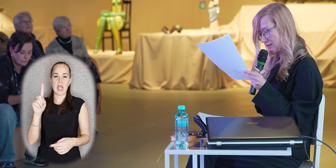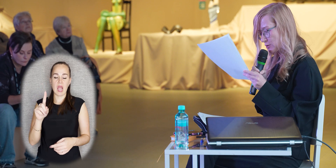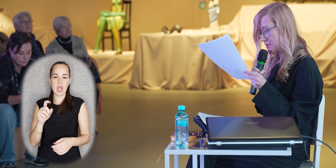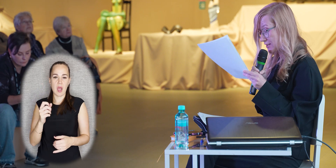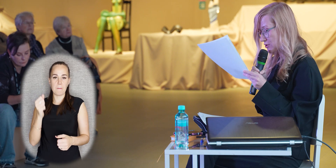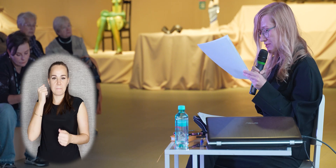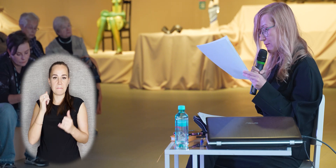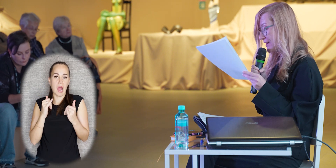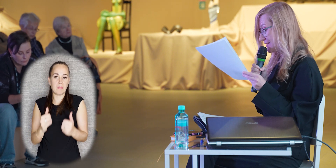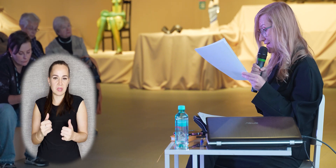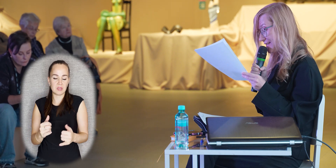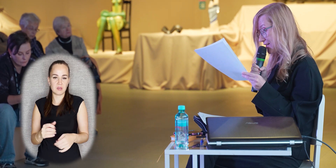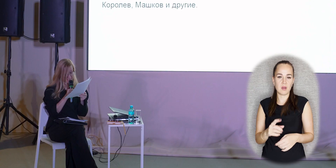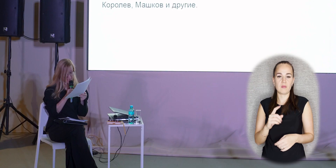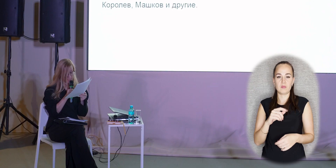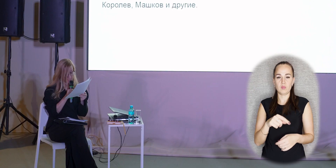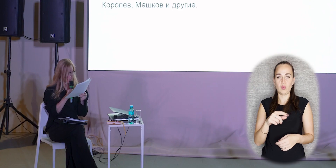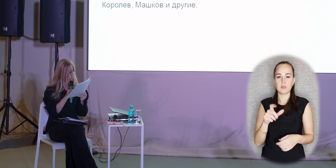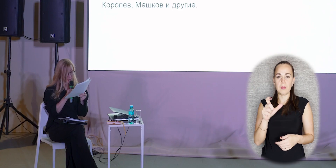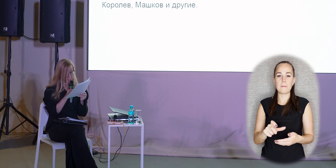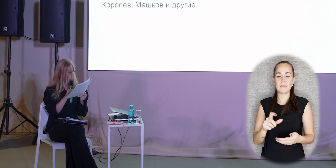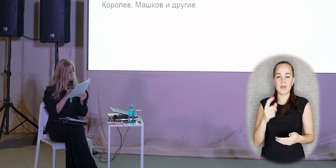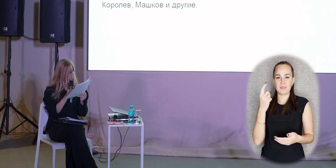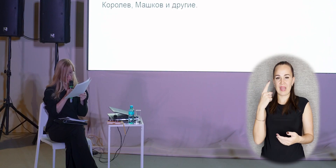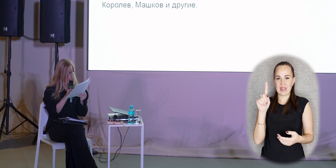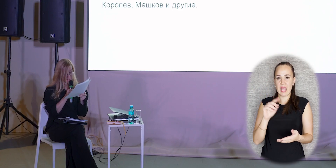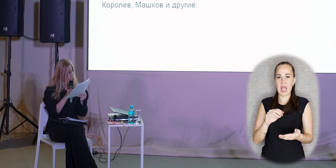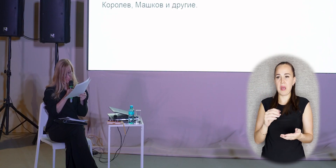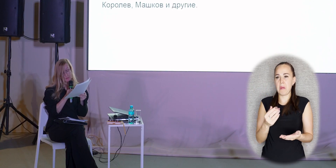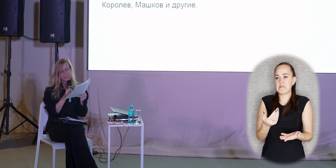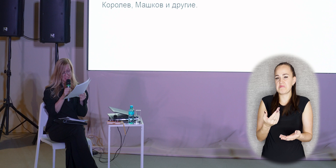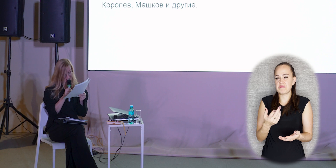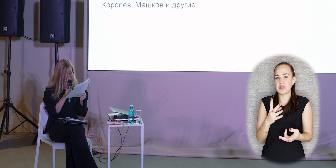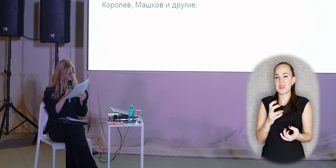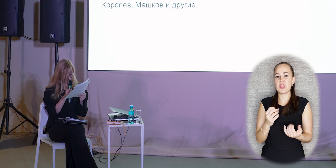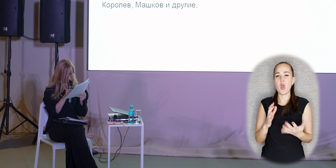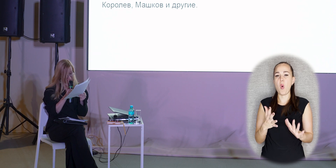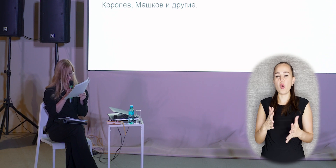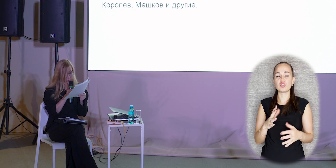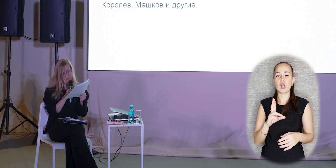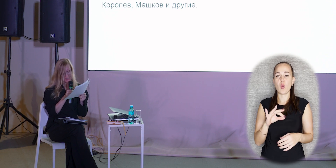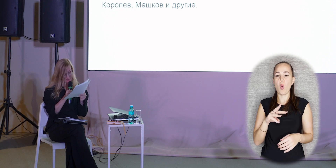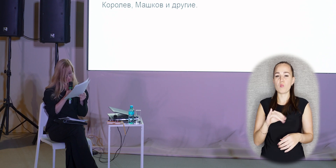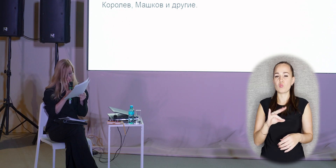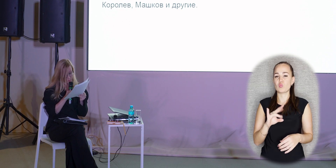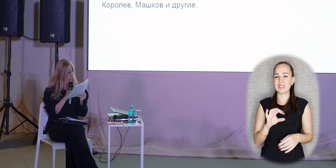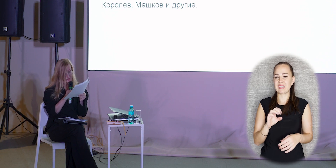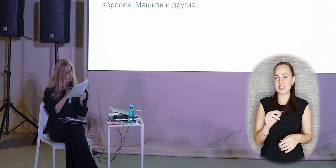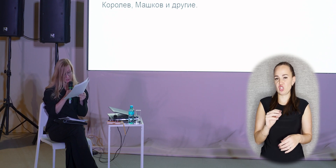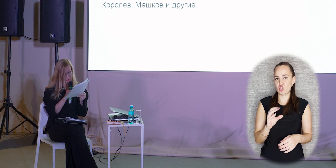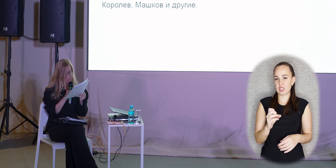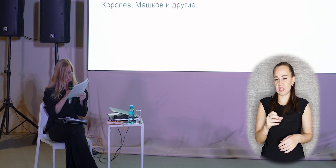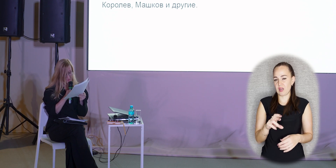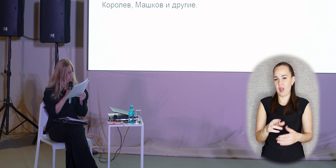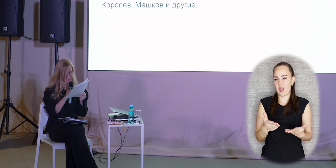образом. Он писал, что сама идея ставить памятники великим героям революции не вполне коммунистическая идея. Героев нет, тем более